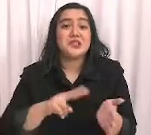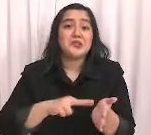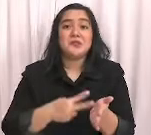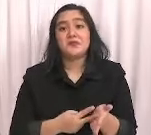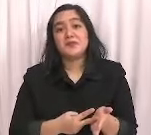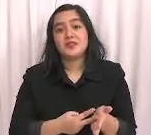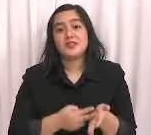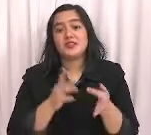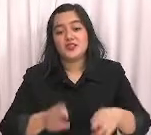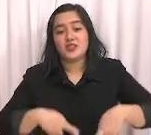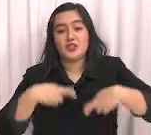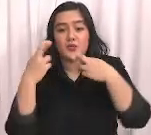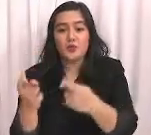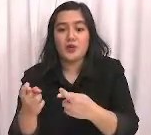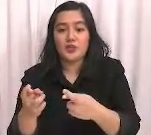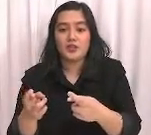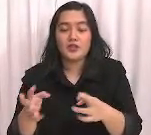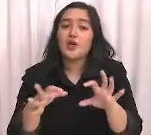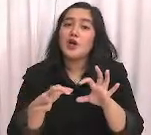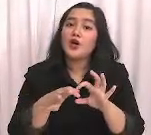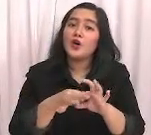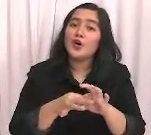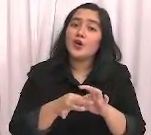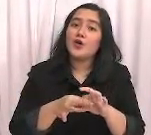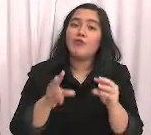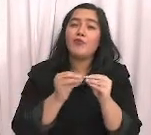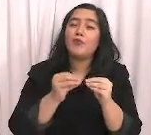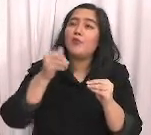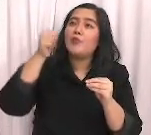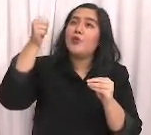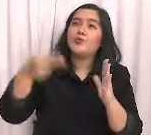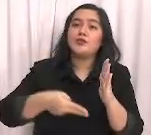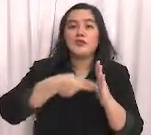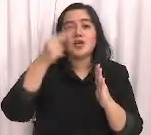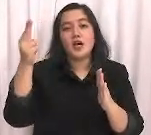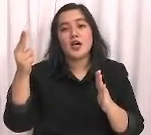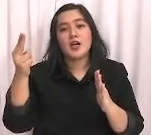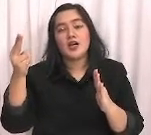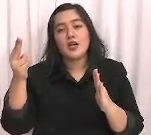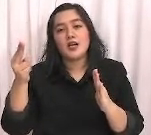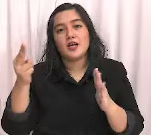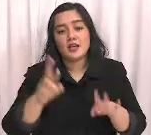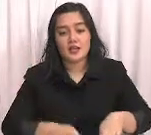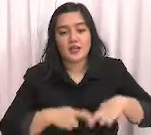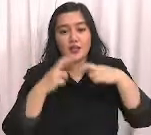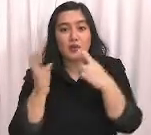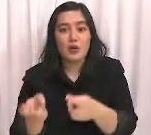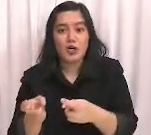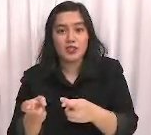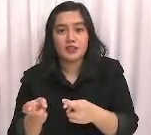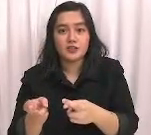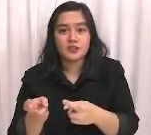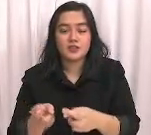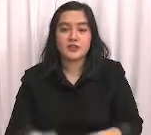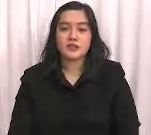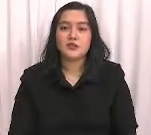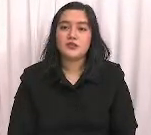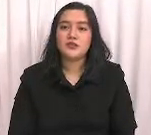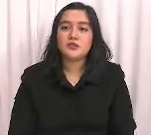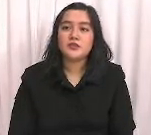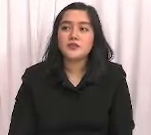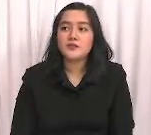highest. Yung pagiging highest talaga. Highest form ng award na marireceive natin.